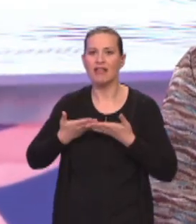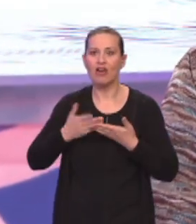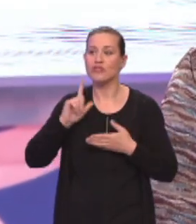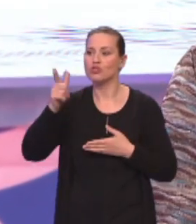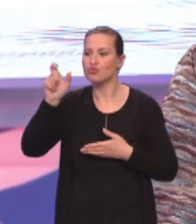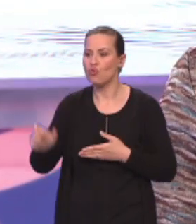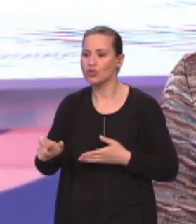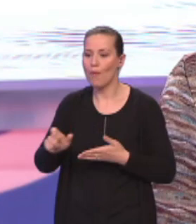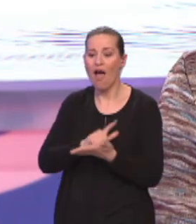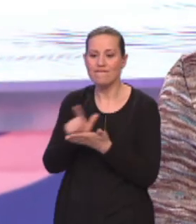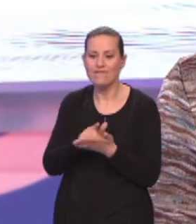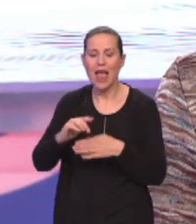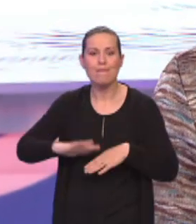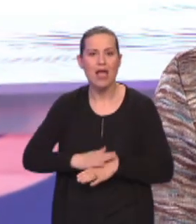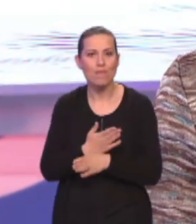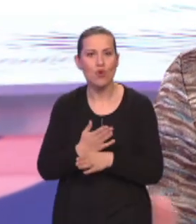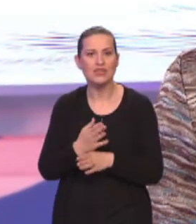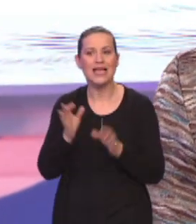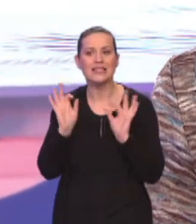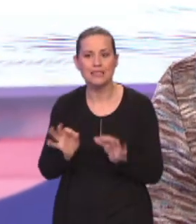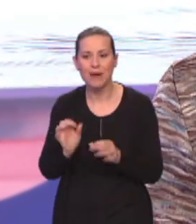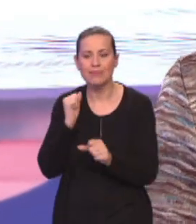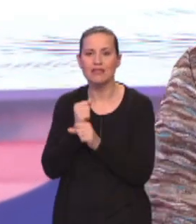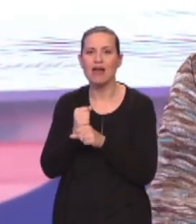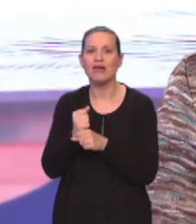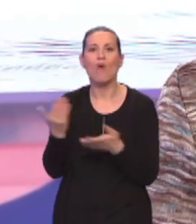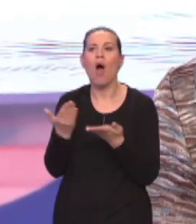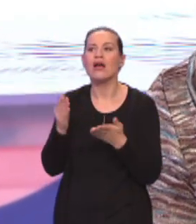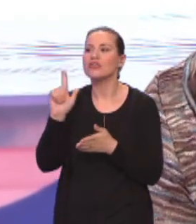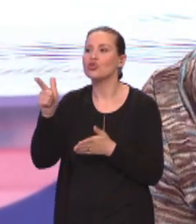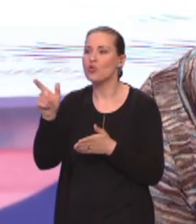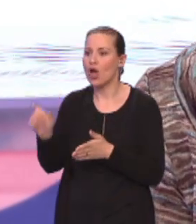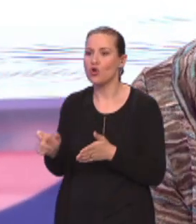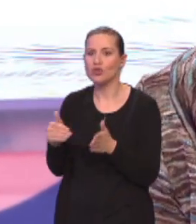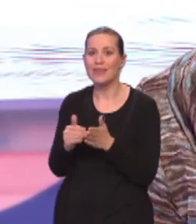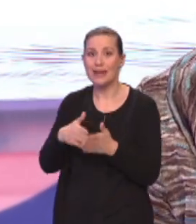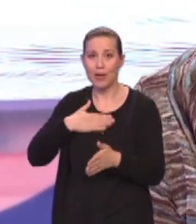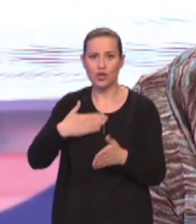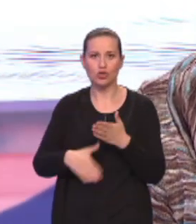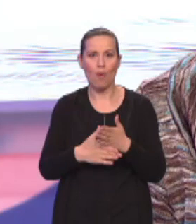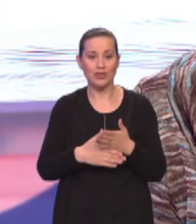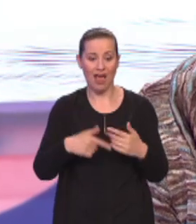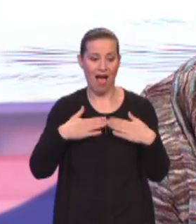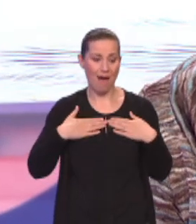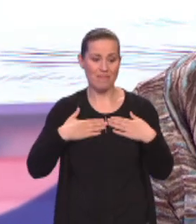vrijeme, emocije i spremnost da djelujemo onda kad drugi to trebaju, a ne onda kad mi ne znamo šta